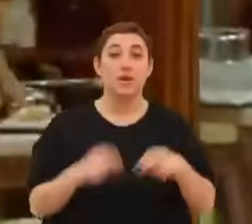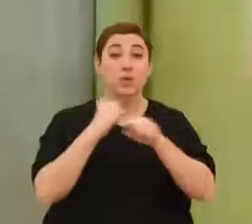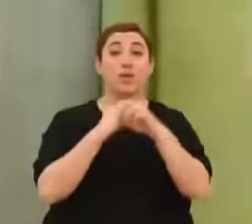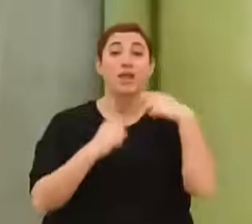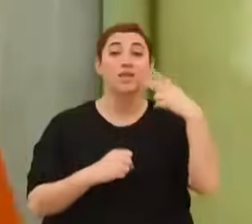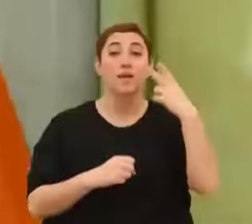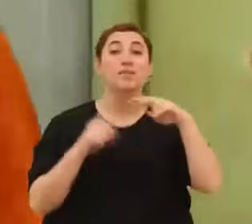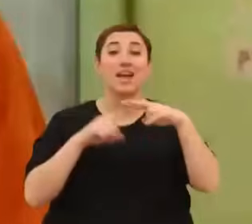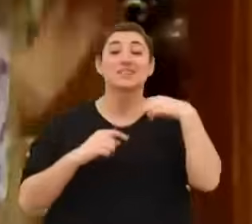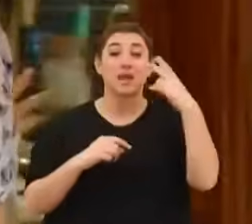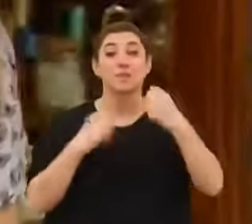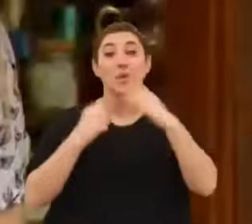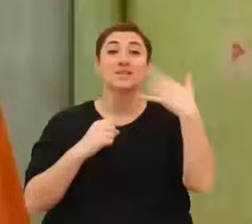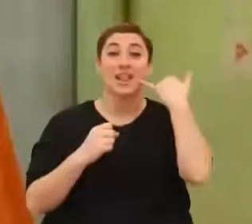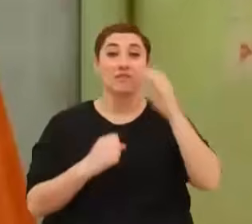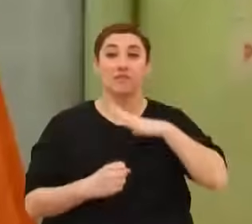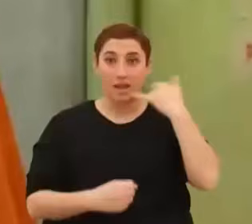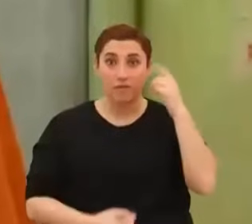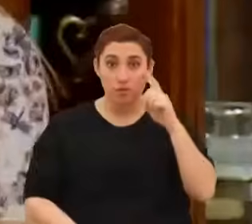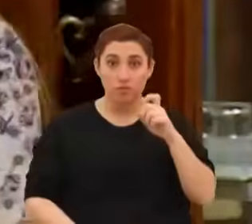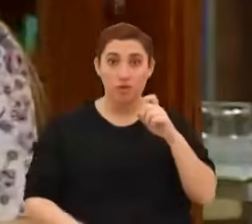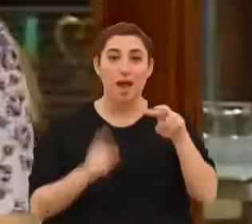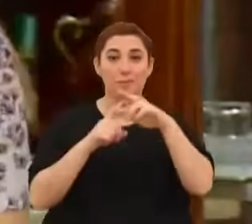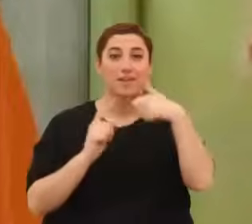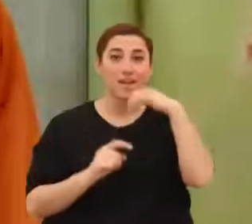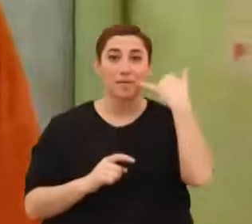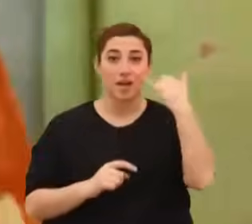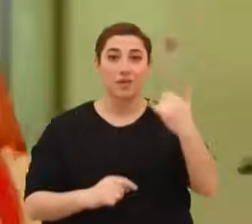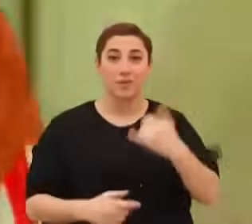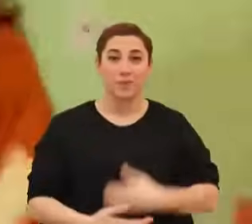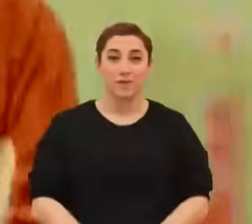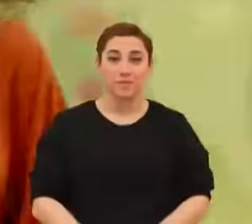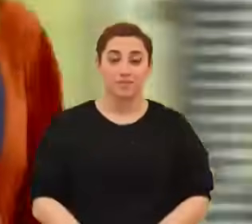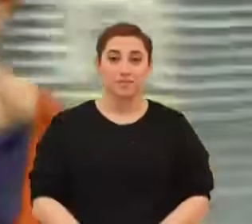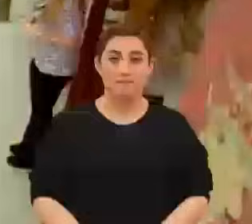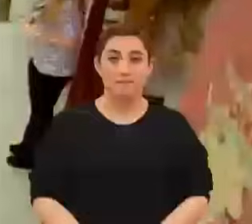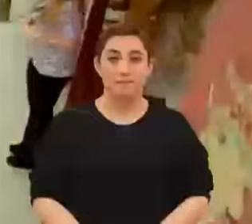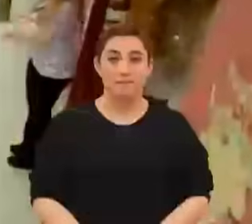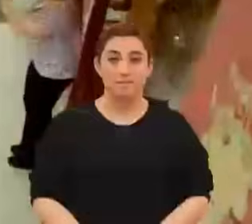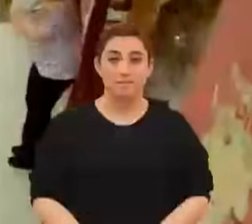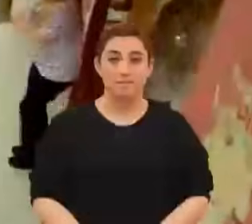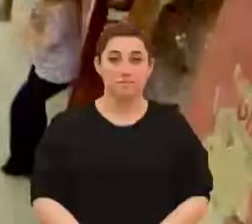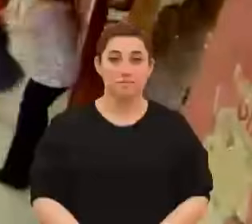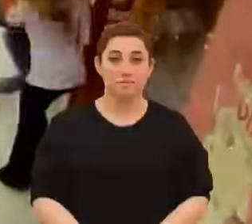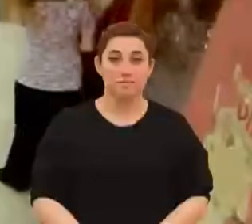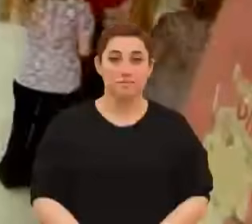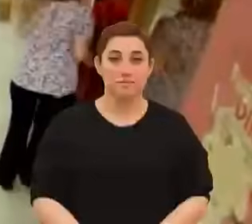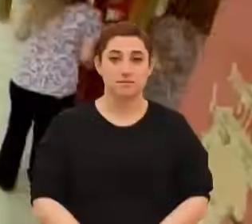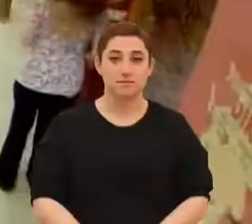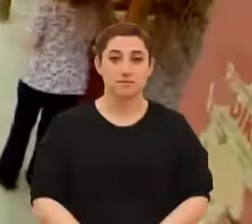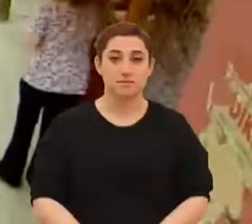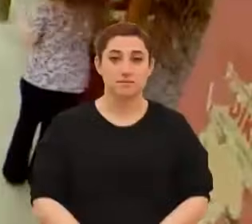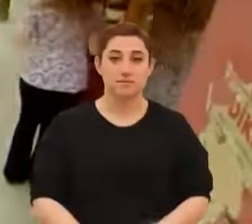Gülden abla, Nazlı abla koşun, telefon var. Telefon mu? Ahmet abi öyle. Koş. Park hastaneye. Ay ne